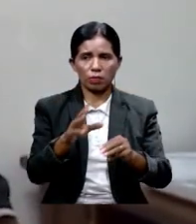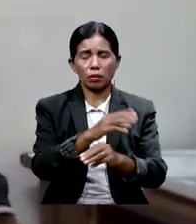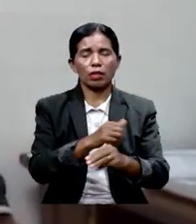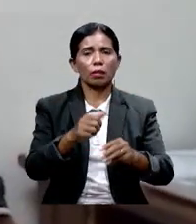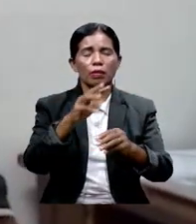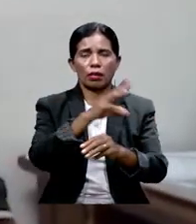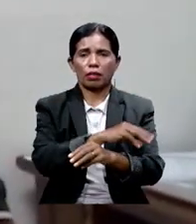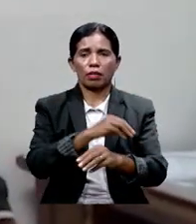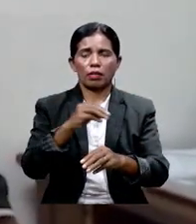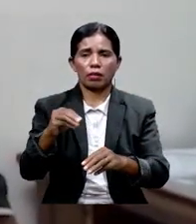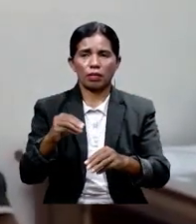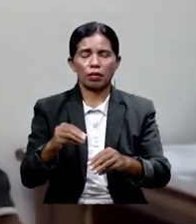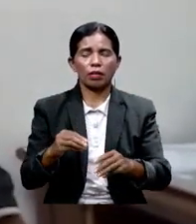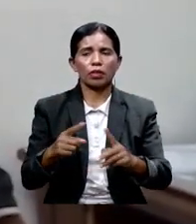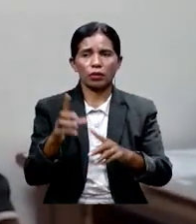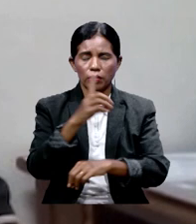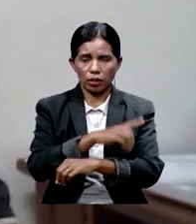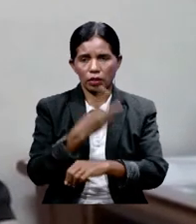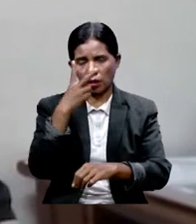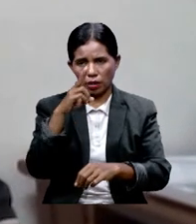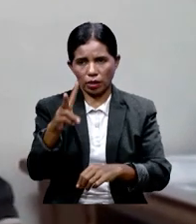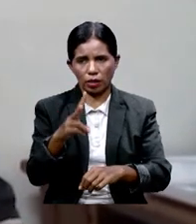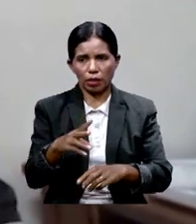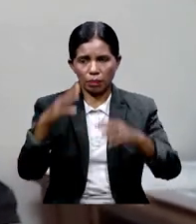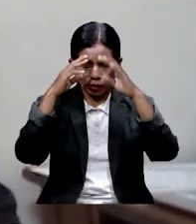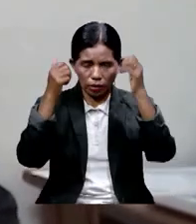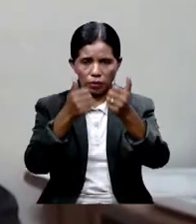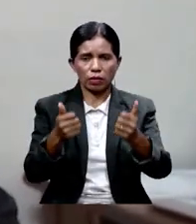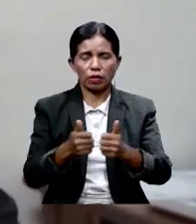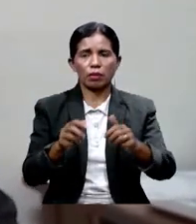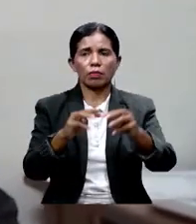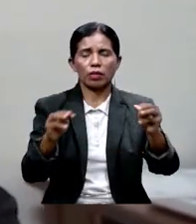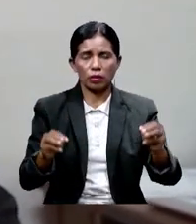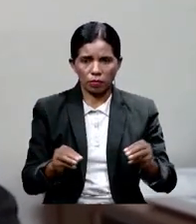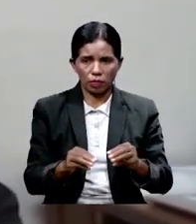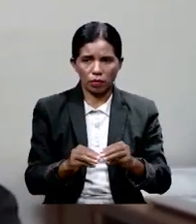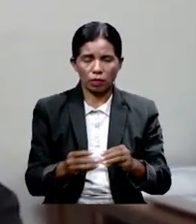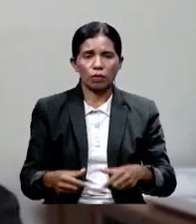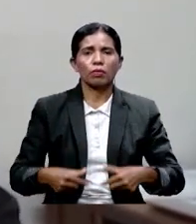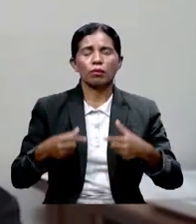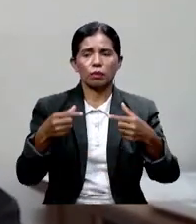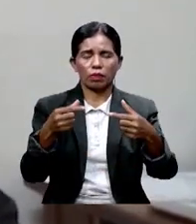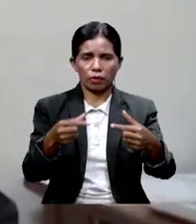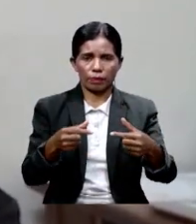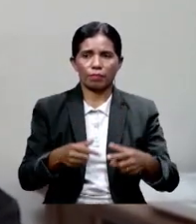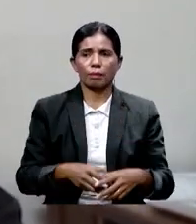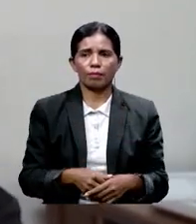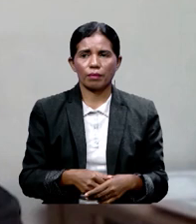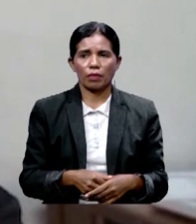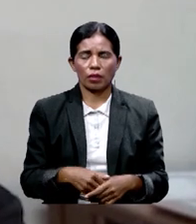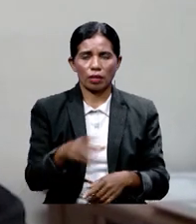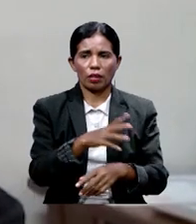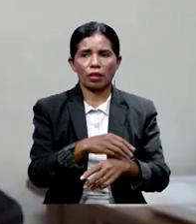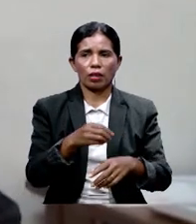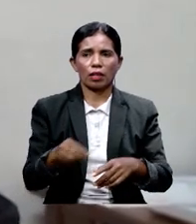mio, e voi da revisione, presente autorità di mos a Bona input valo ba